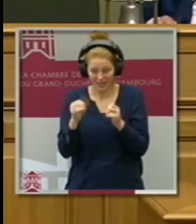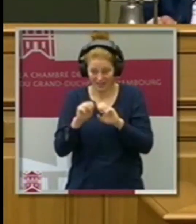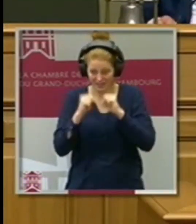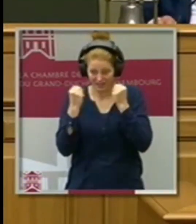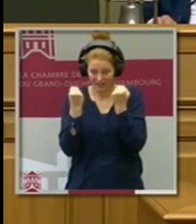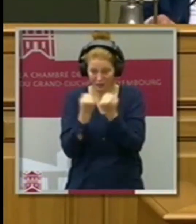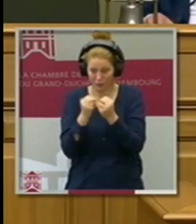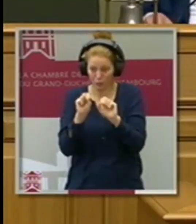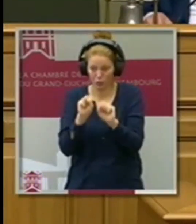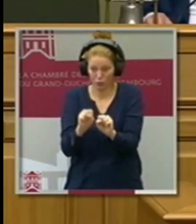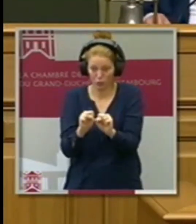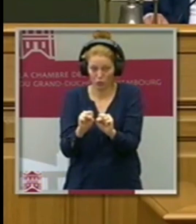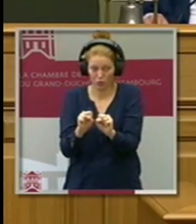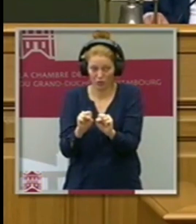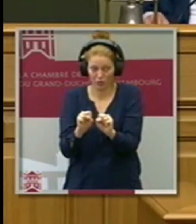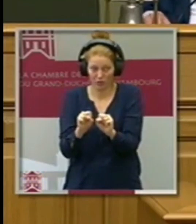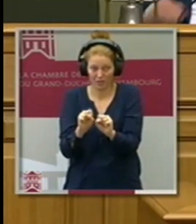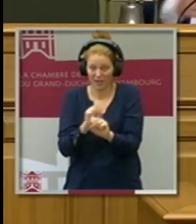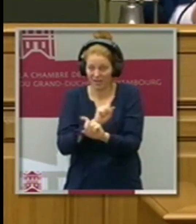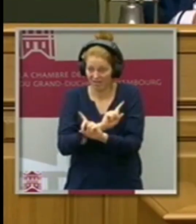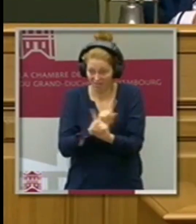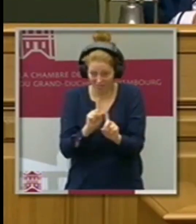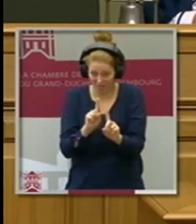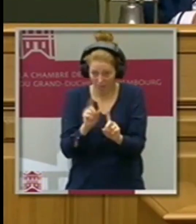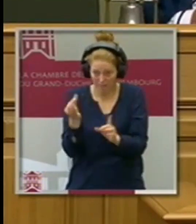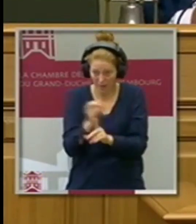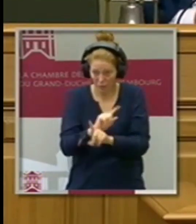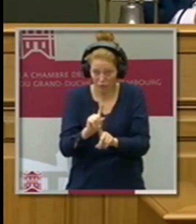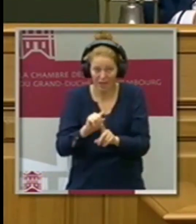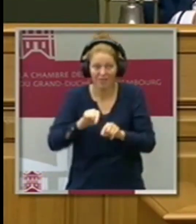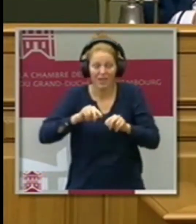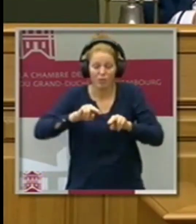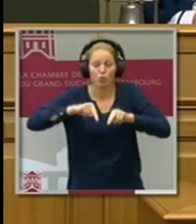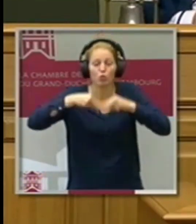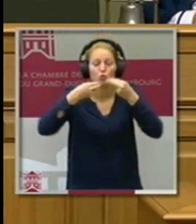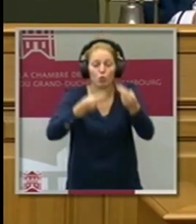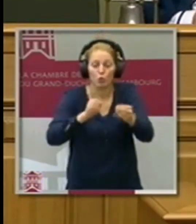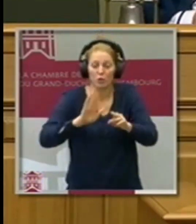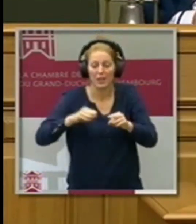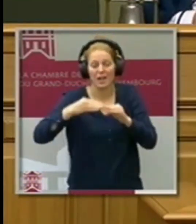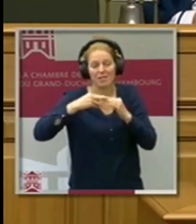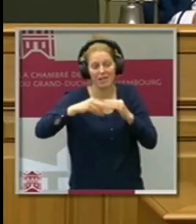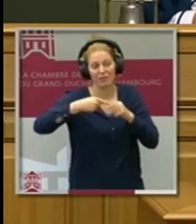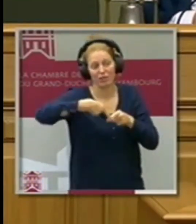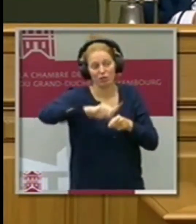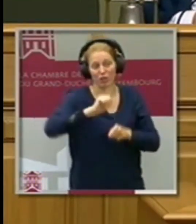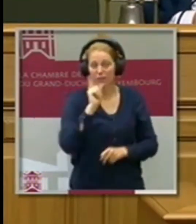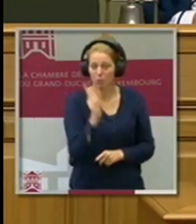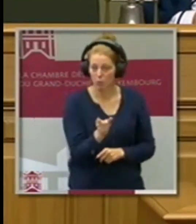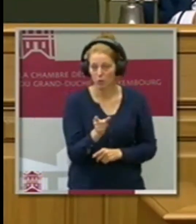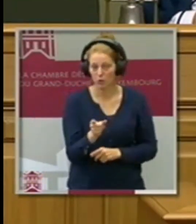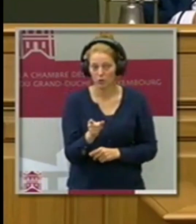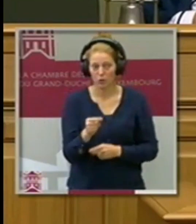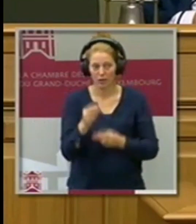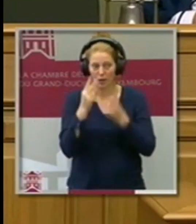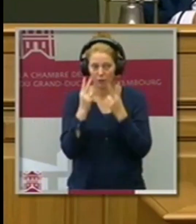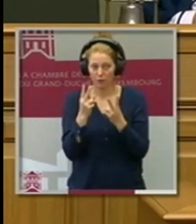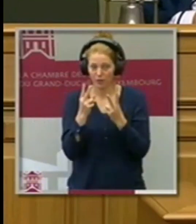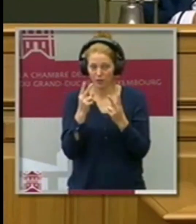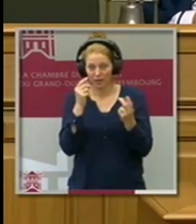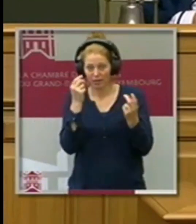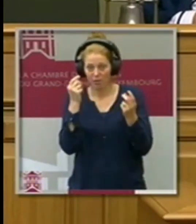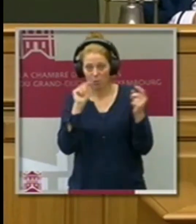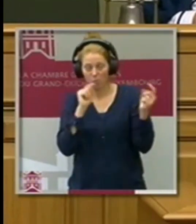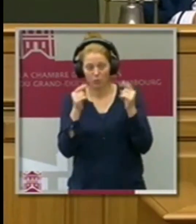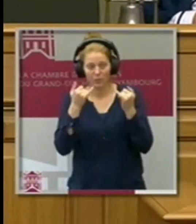Schutz nicht mehr gehen, müssen sie zurückgehen an ihre Länder. Und es ist wichtig, dass auch das thematisieren, weil am